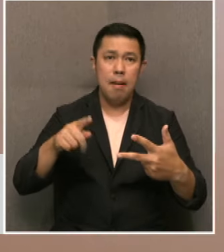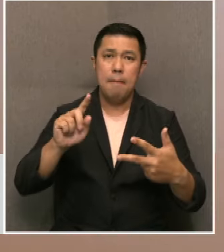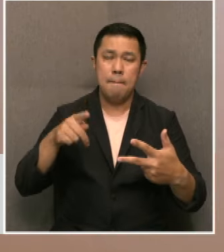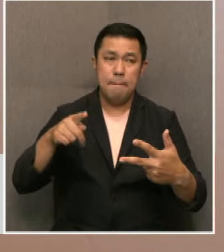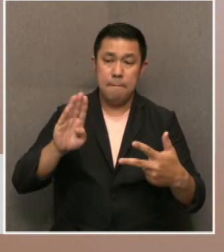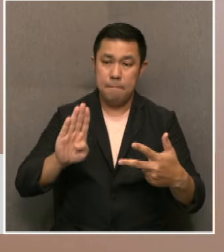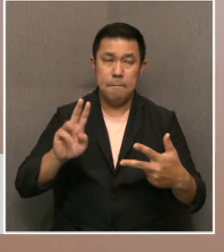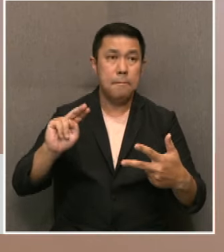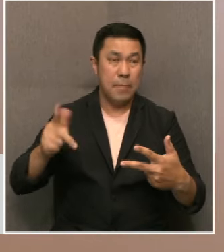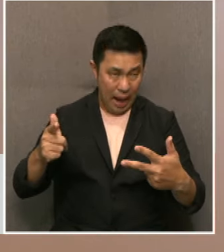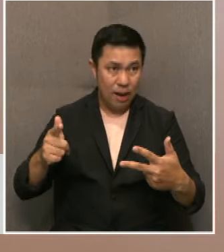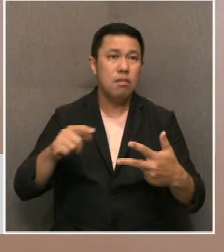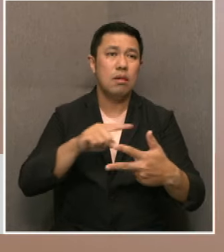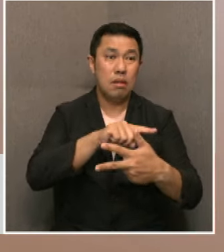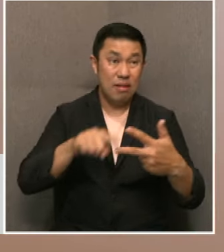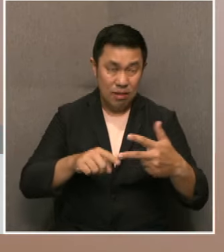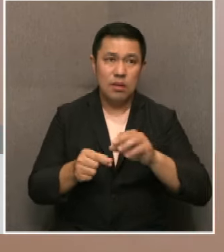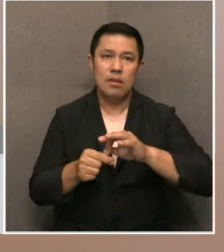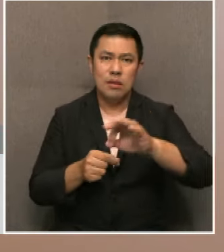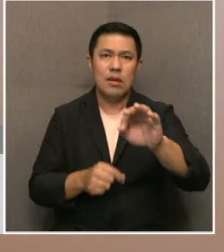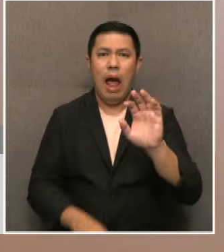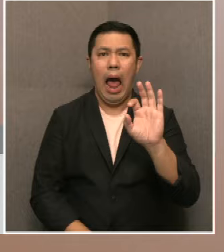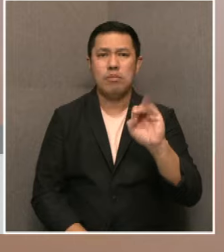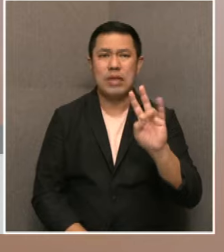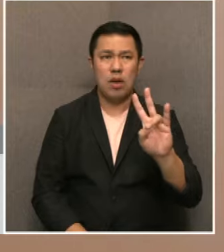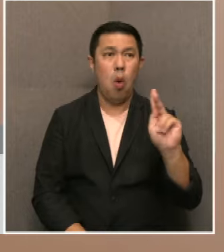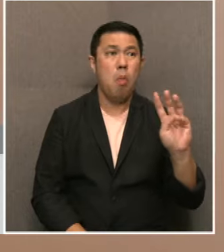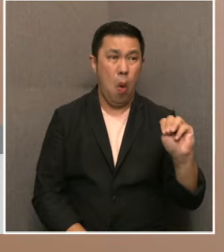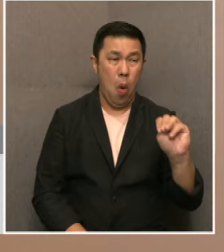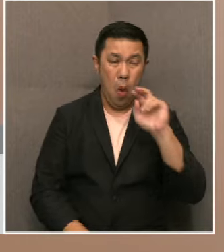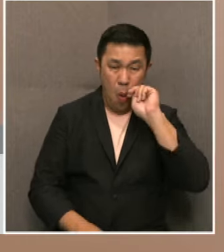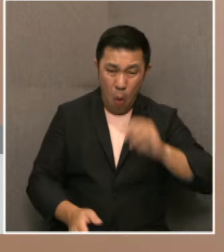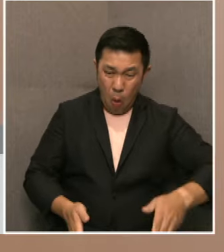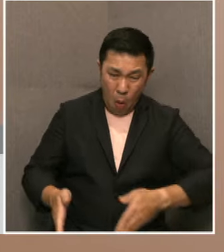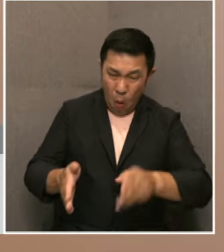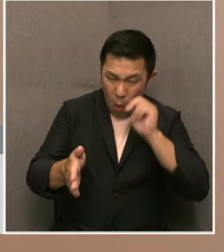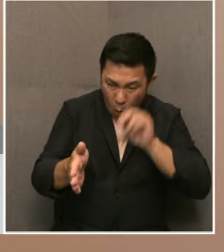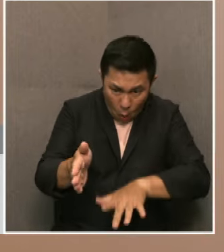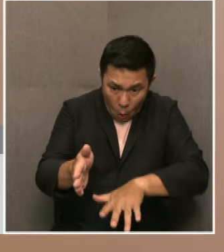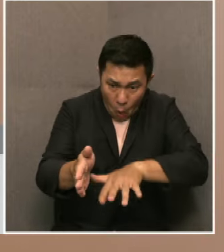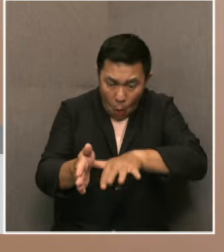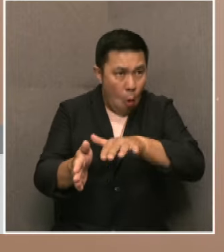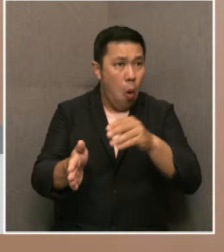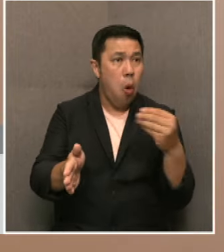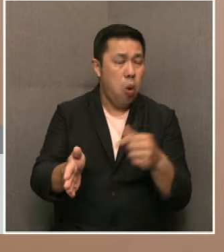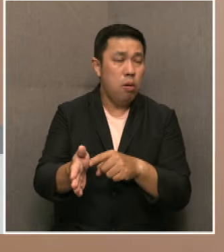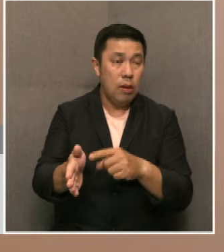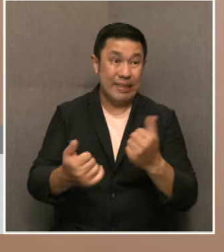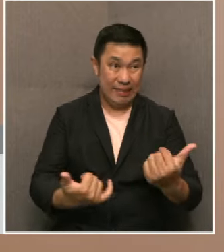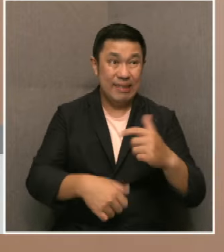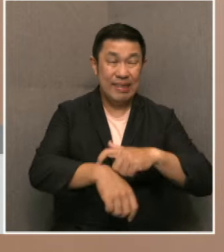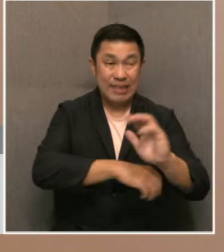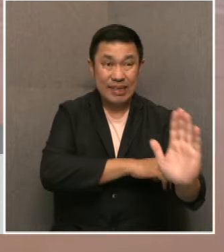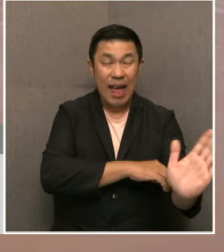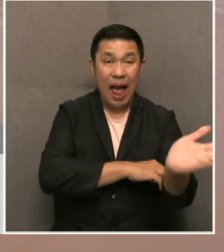าครวมระยะทาง97กิโลเมตรมีระดับน้ำที่สูงขึ้นอย่างรวดเร็วเช้าวันนี้ระดับน้ำที่สถ